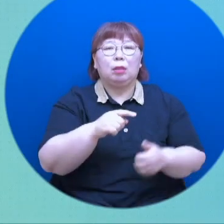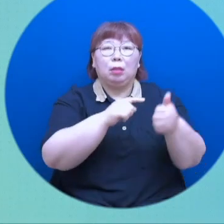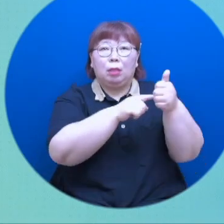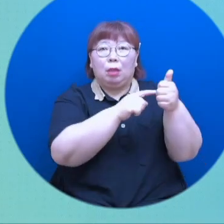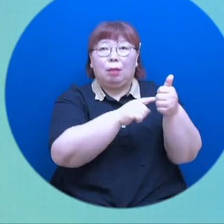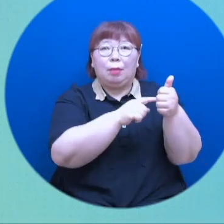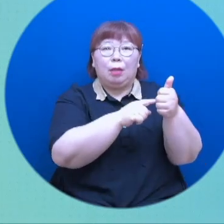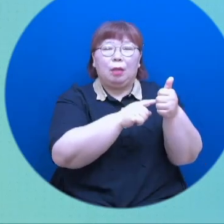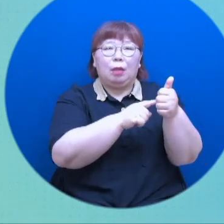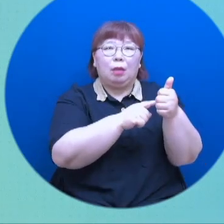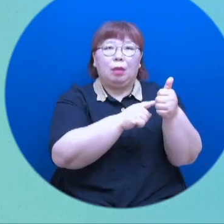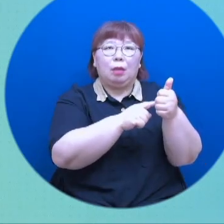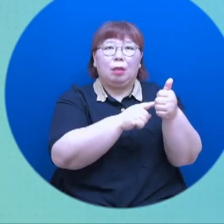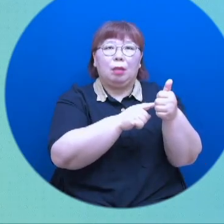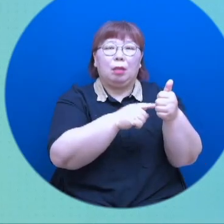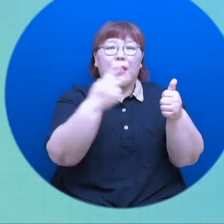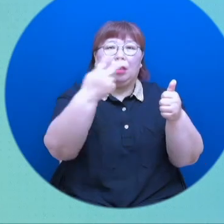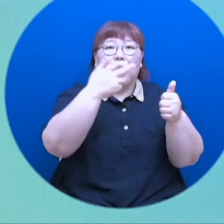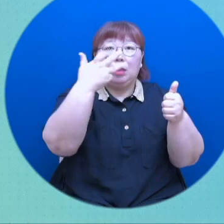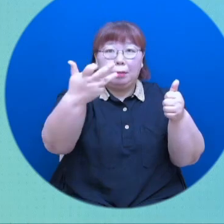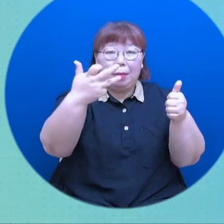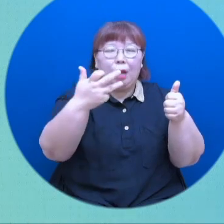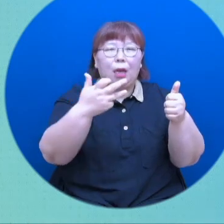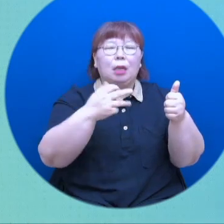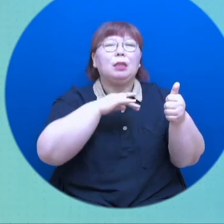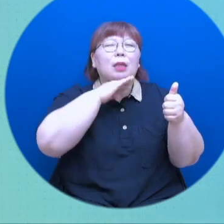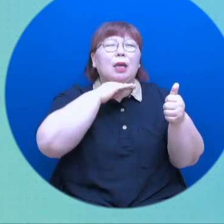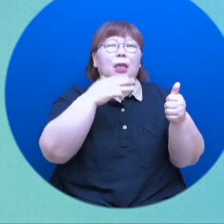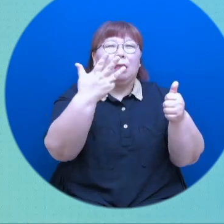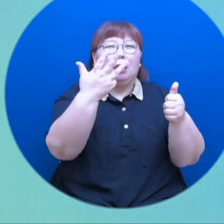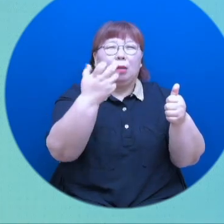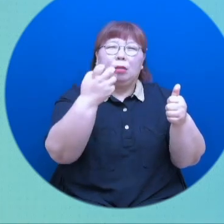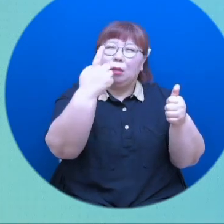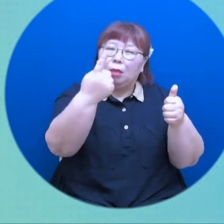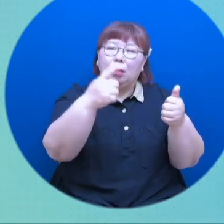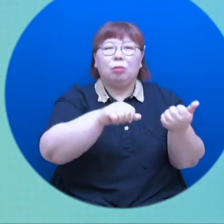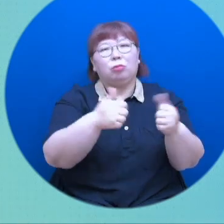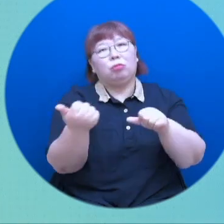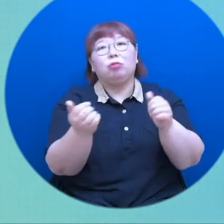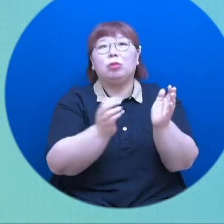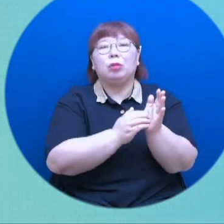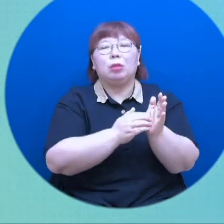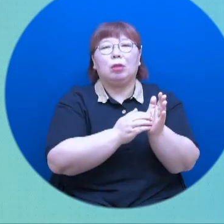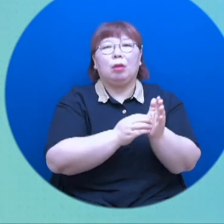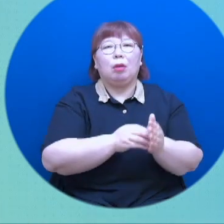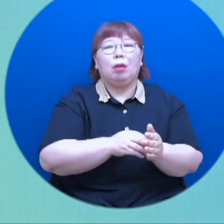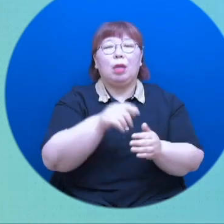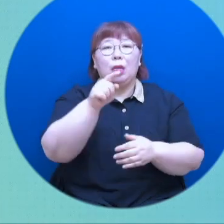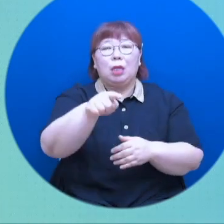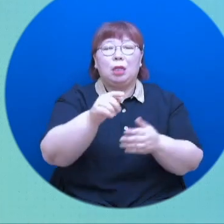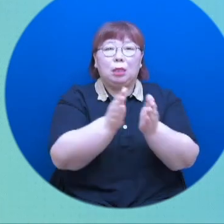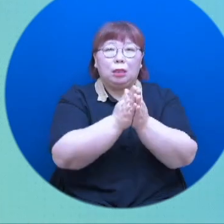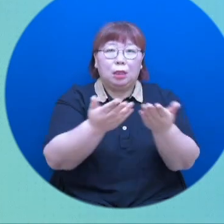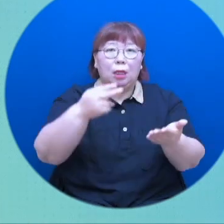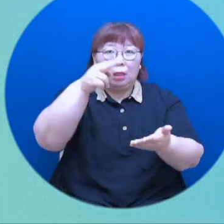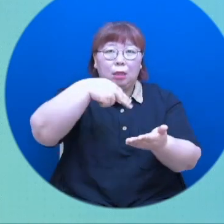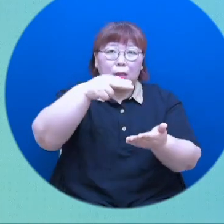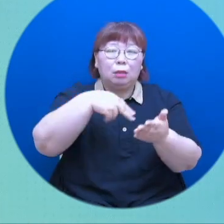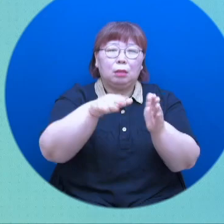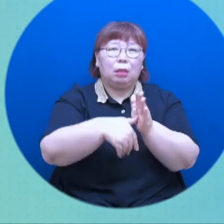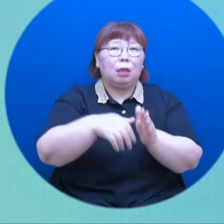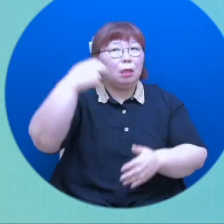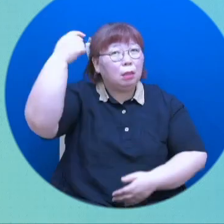2018년 81살로 세상을 떠나요. 제가 Be Happy라는 책을 읽으면서 느낀 바가